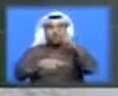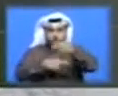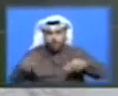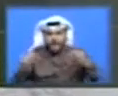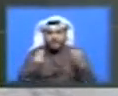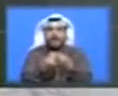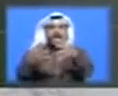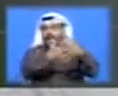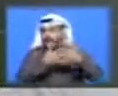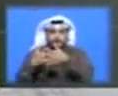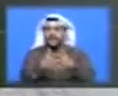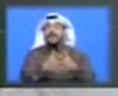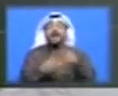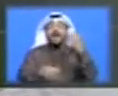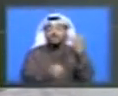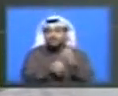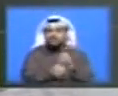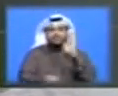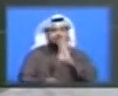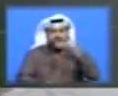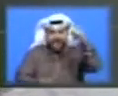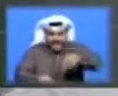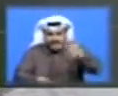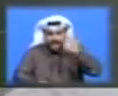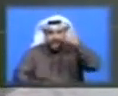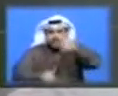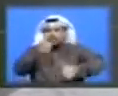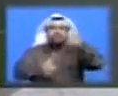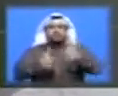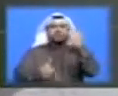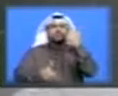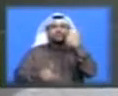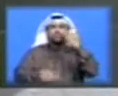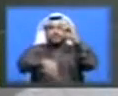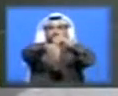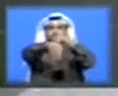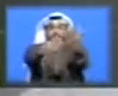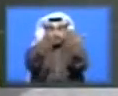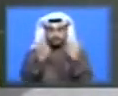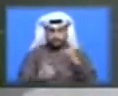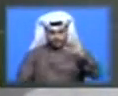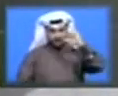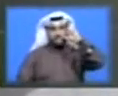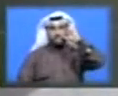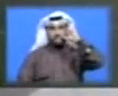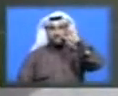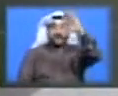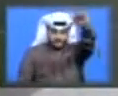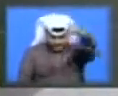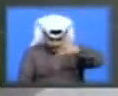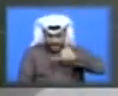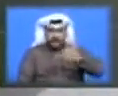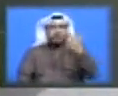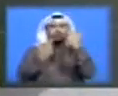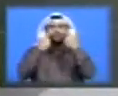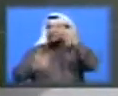والآن حنا نحاول أن نقيم التجربة، فطلبنا من الحكومة البريطانية أن تزودنا